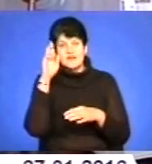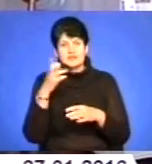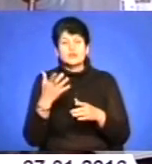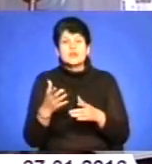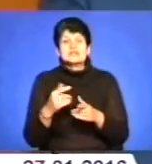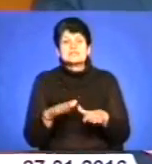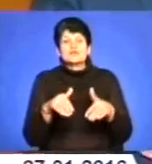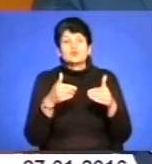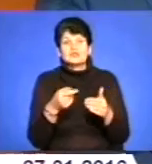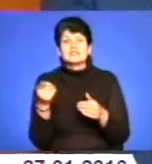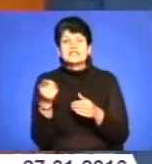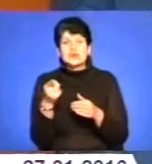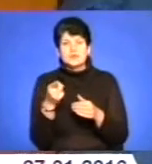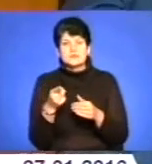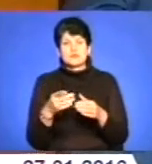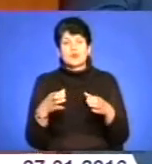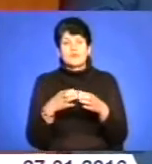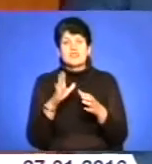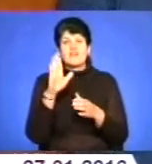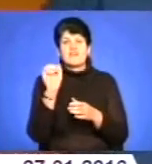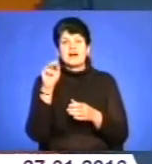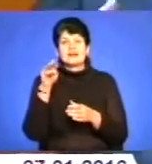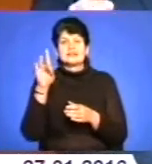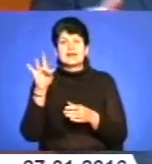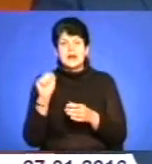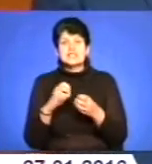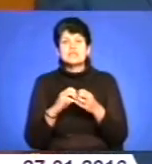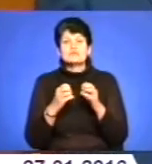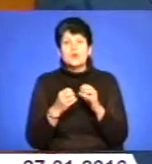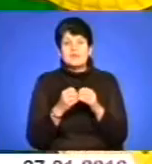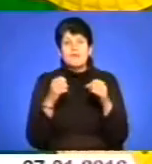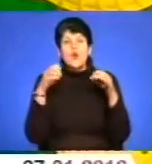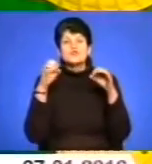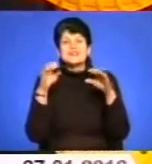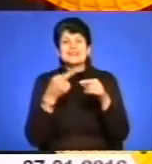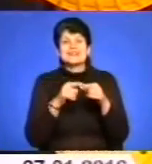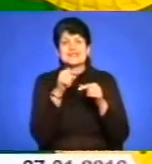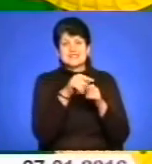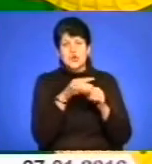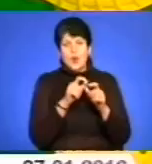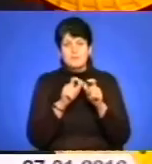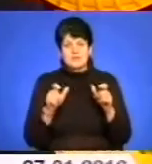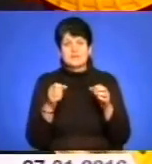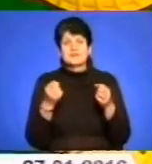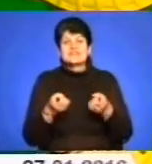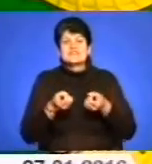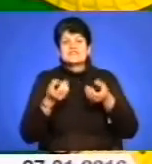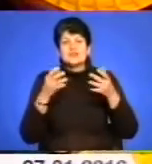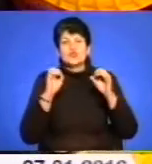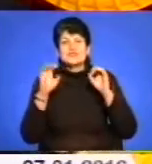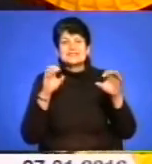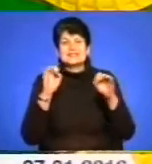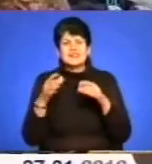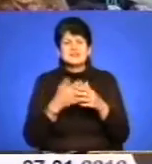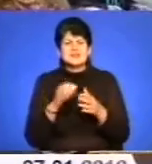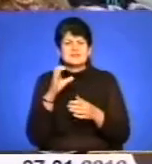звернулися до Тернопільської корпорації «Ватра» через проблеми в освітленні цих об'єктів. Світлосигнальне обладнання там – ще